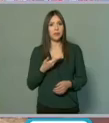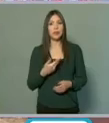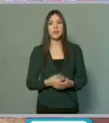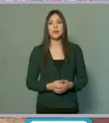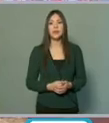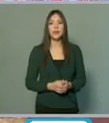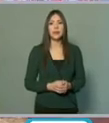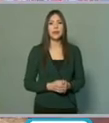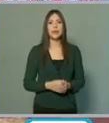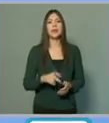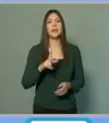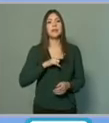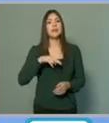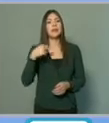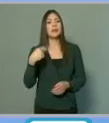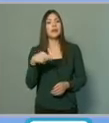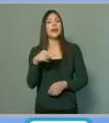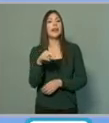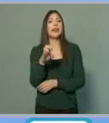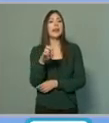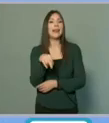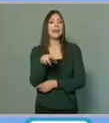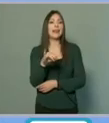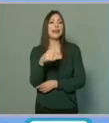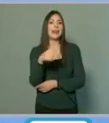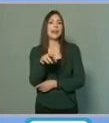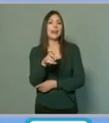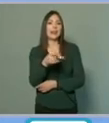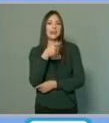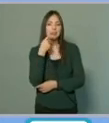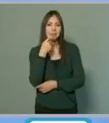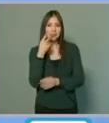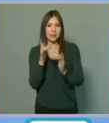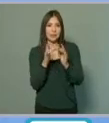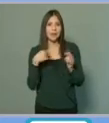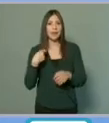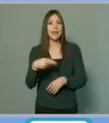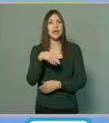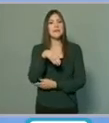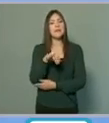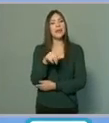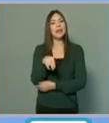Chabut Enrique. Очень приятно, Enrique. Igualmente.